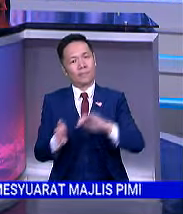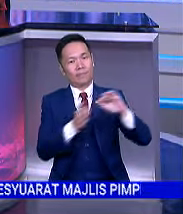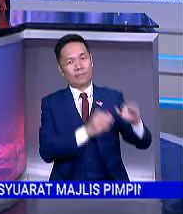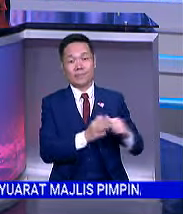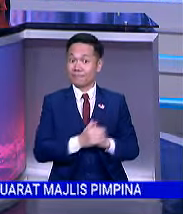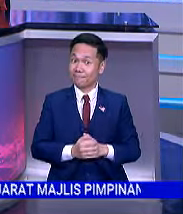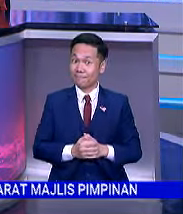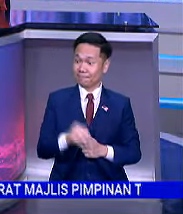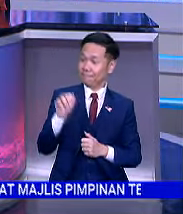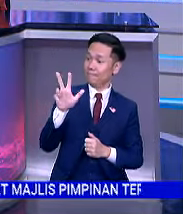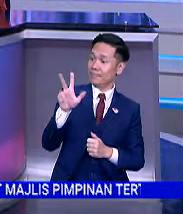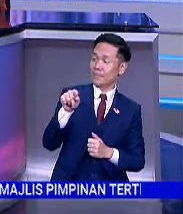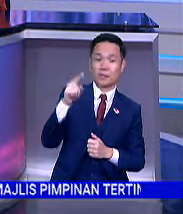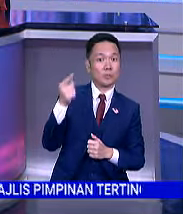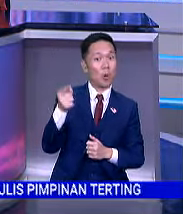Saudara,